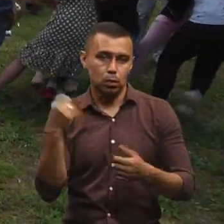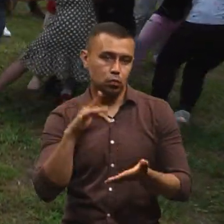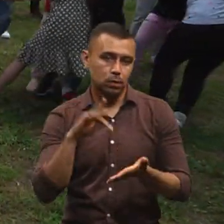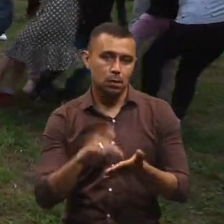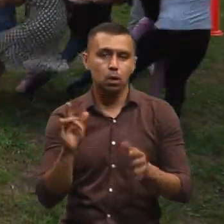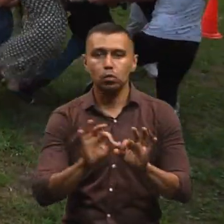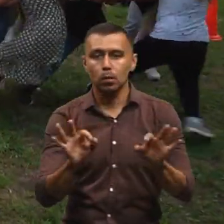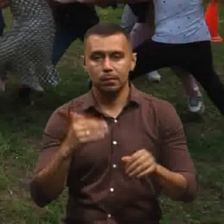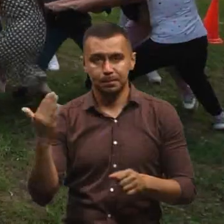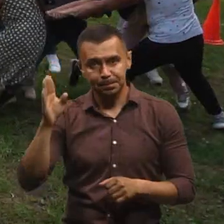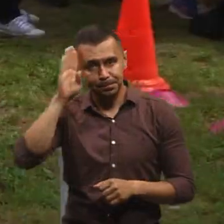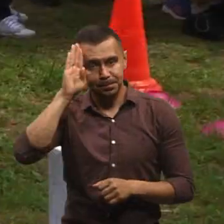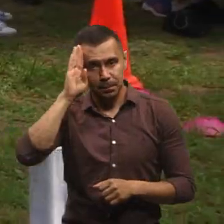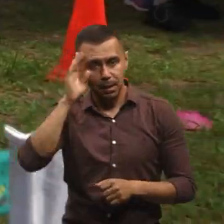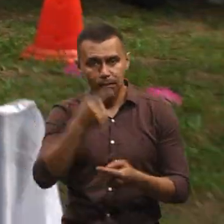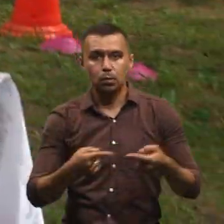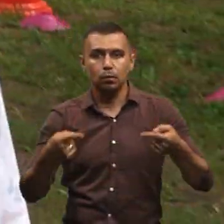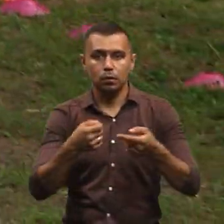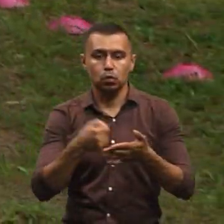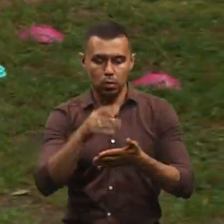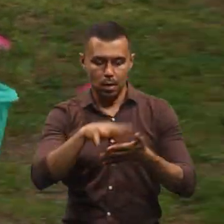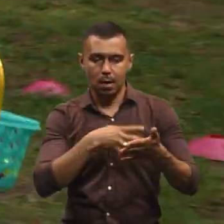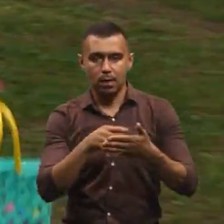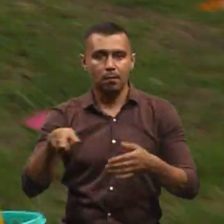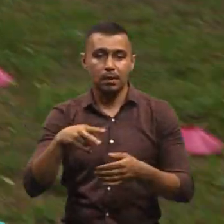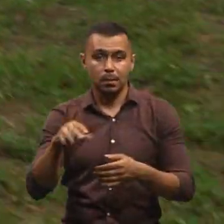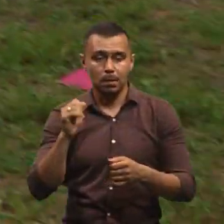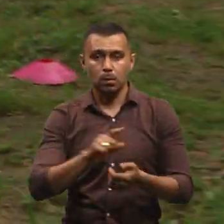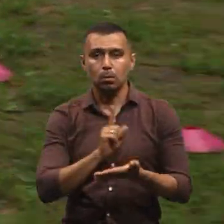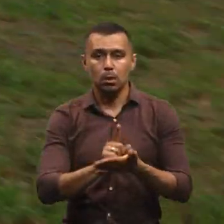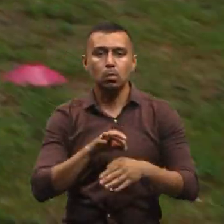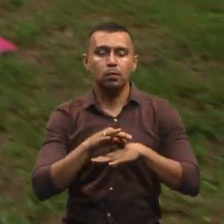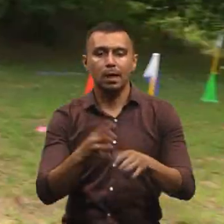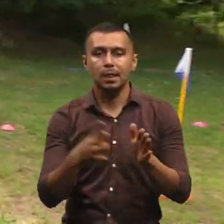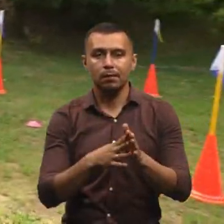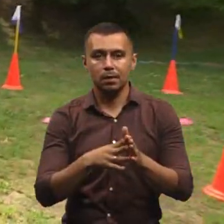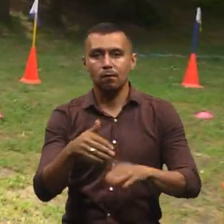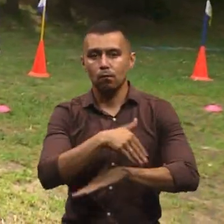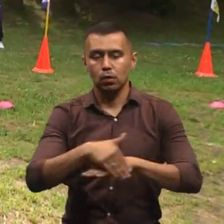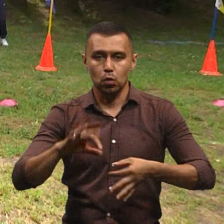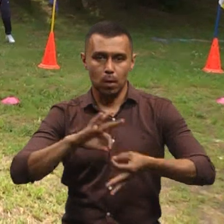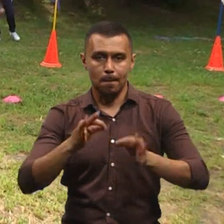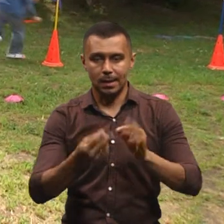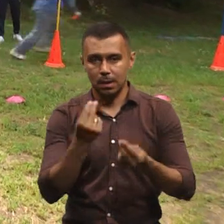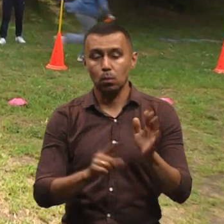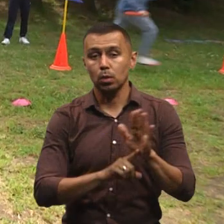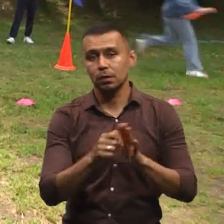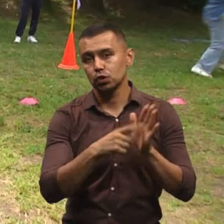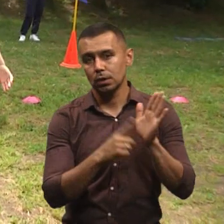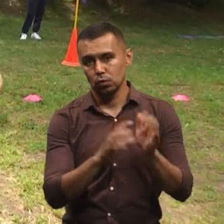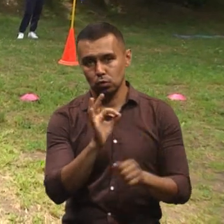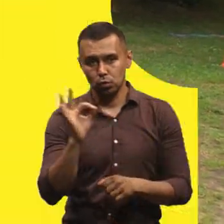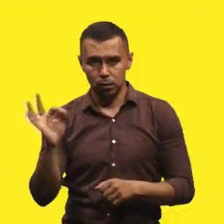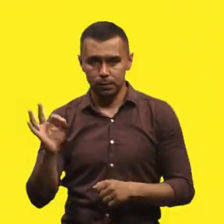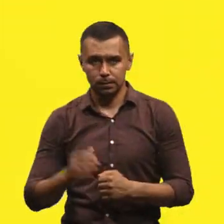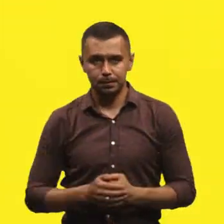як розповів Олексій Янчук відповідно до графіка у липні мають провести 9 дворових Олімпійських ігор початок о 16-й